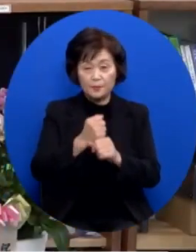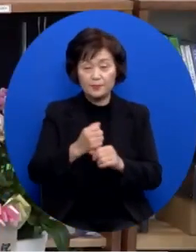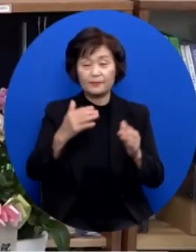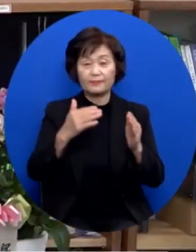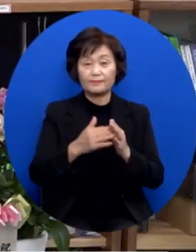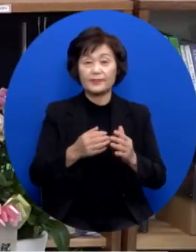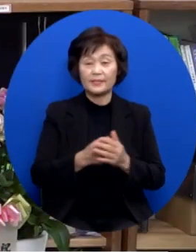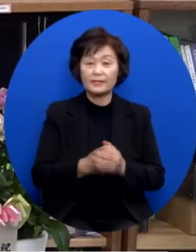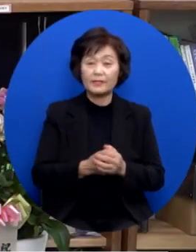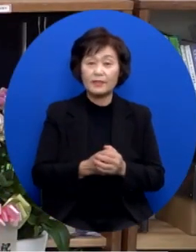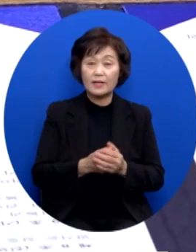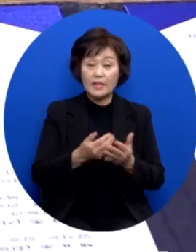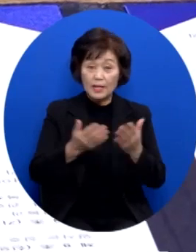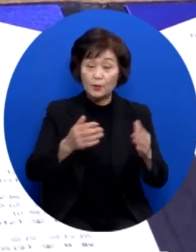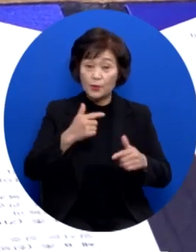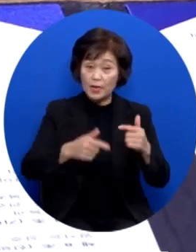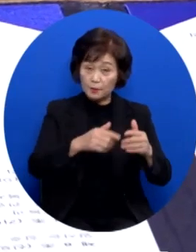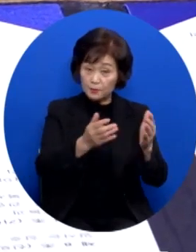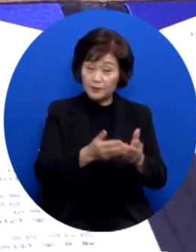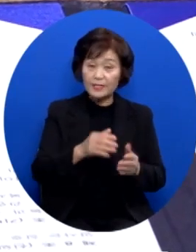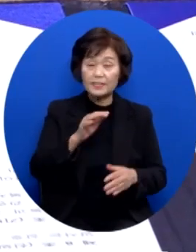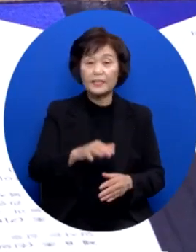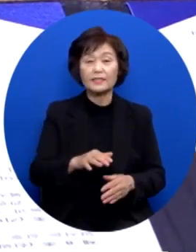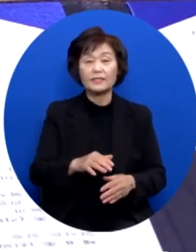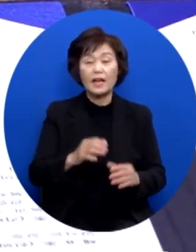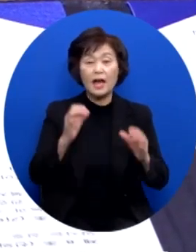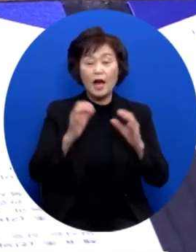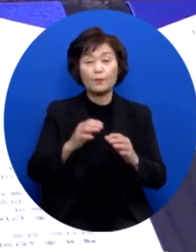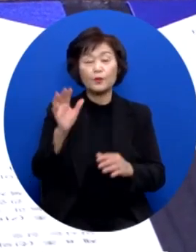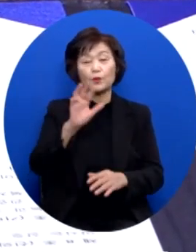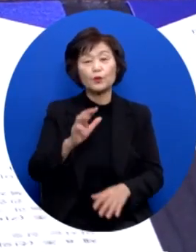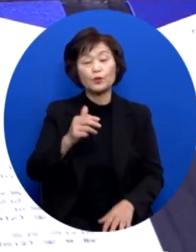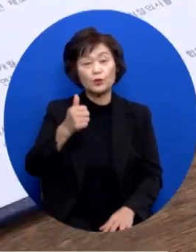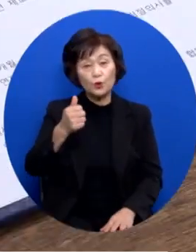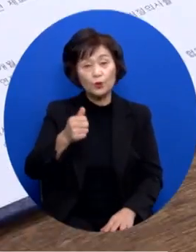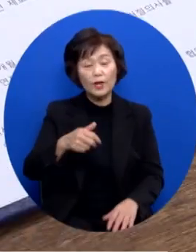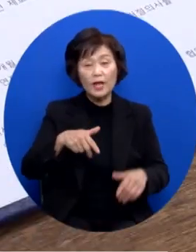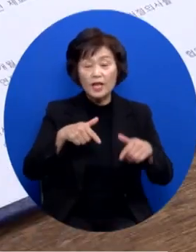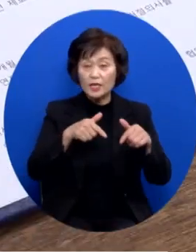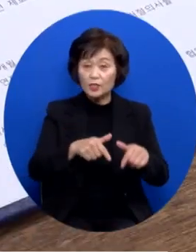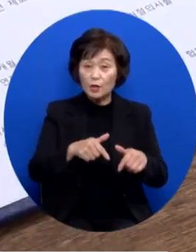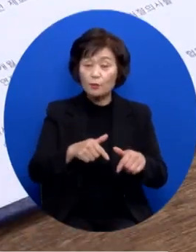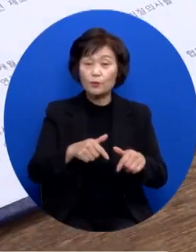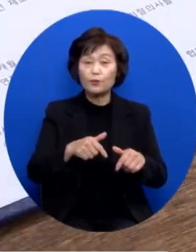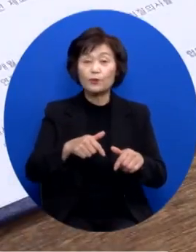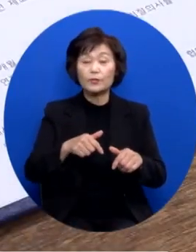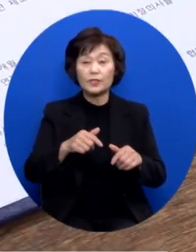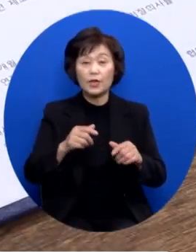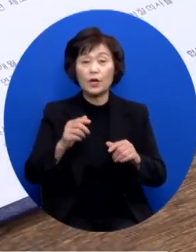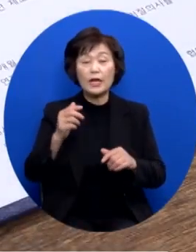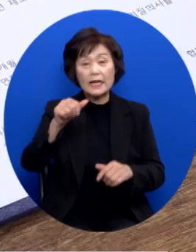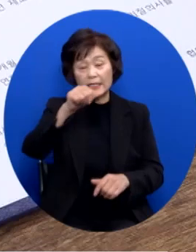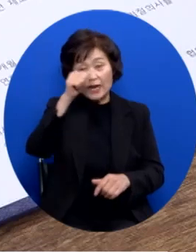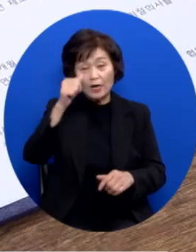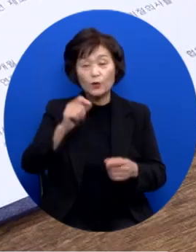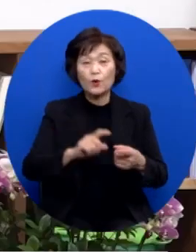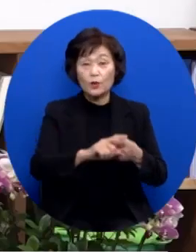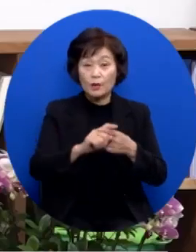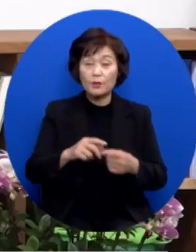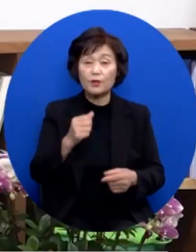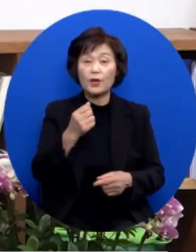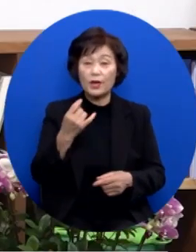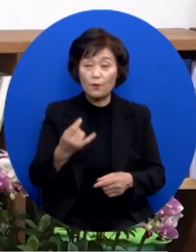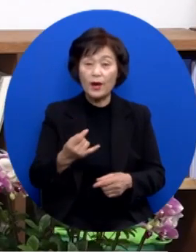체결했습니다 나눔과 기쁨은 대한예수교 장로회 합동총회 서북지역 노회 장로 협의회와 인디앤드 코리아